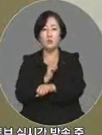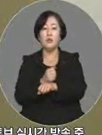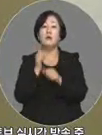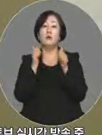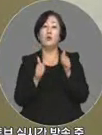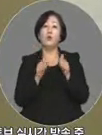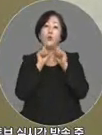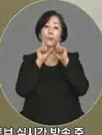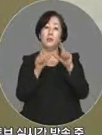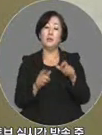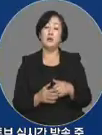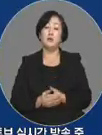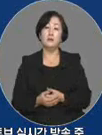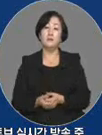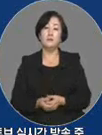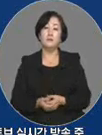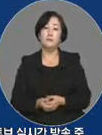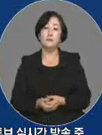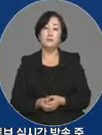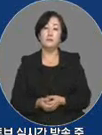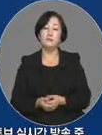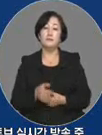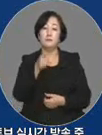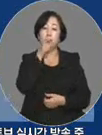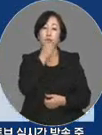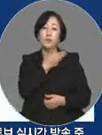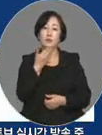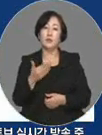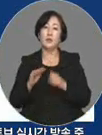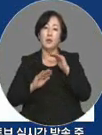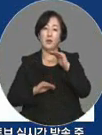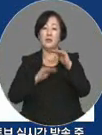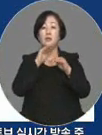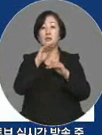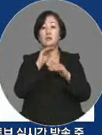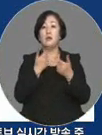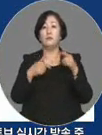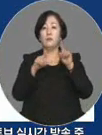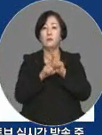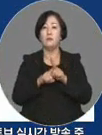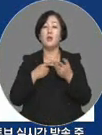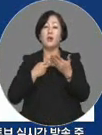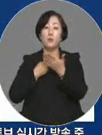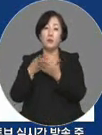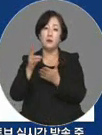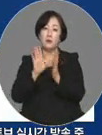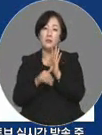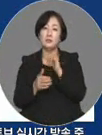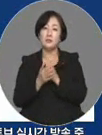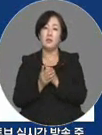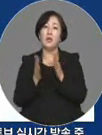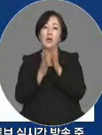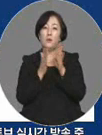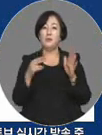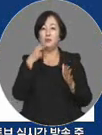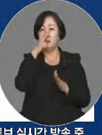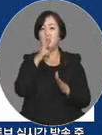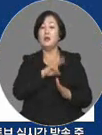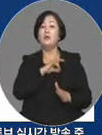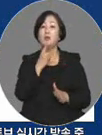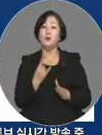판단했습니다 누수된 물이 계단에서 얼어붙어 미끄러워진 경우 자취 운영회가 얼음을 적극적으로